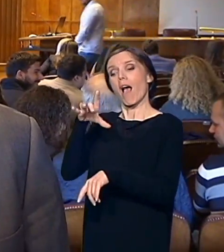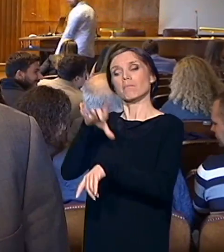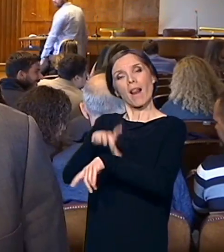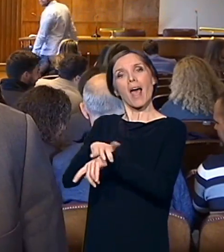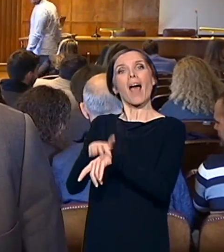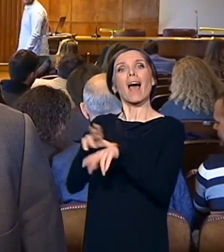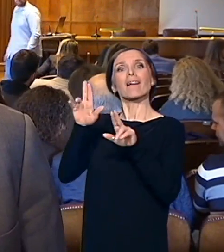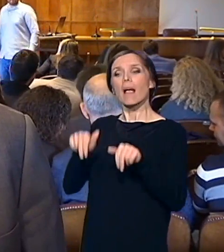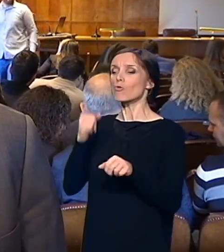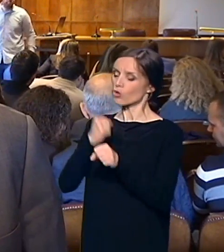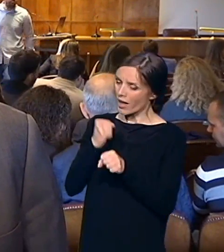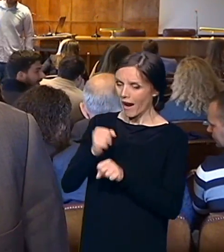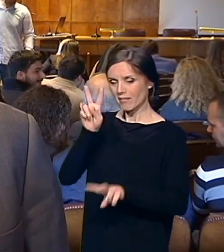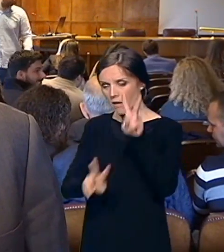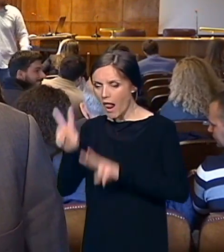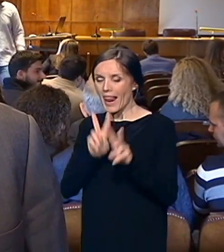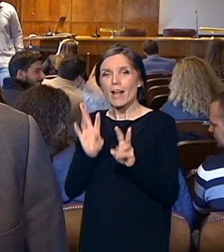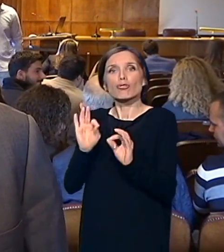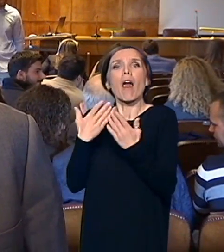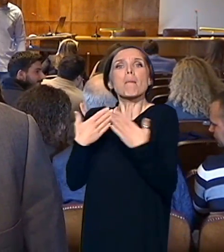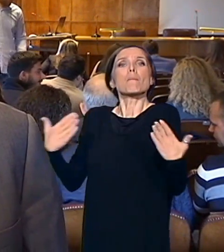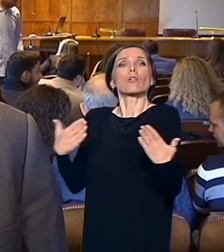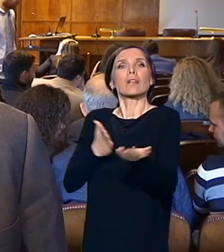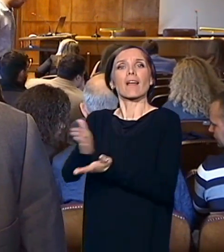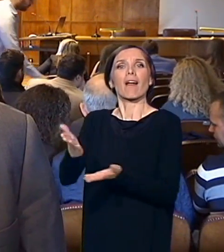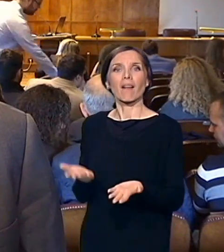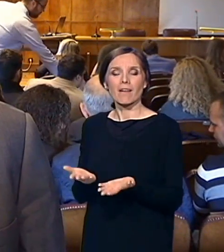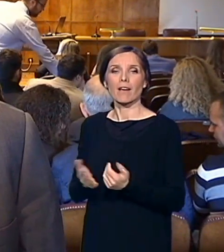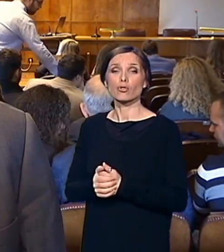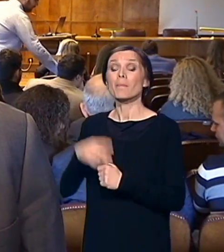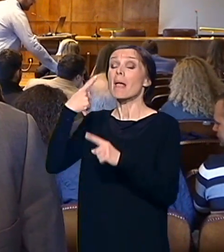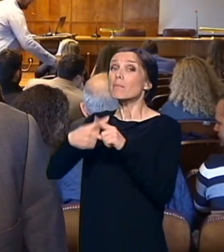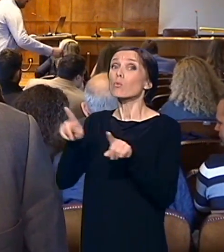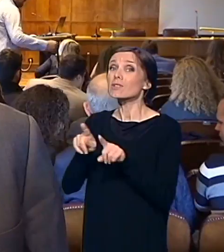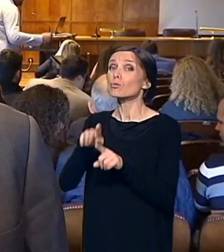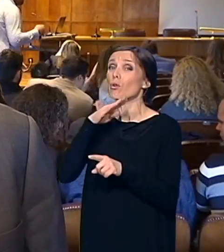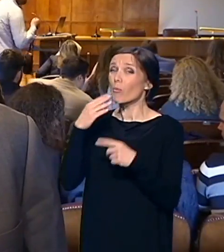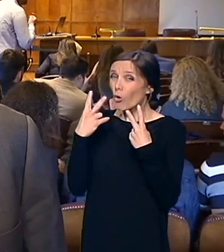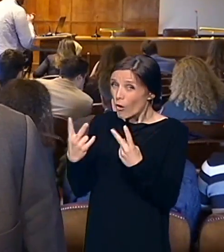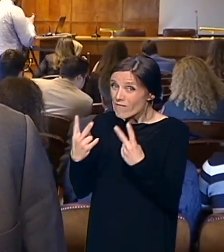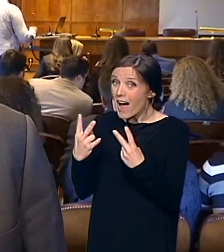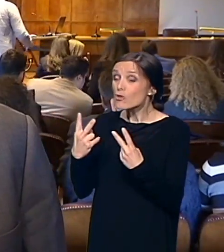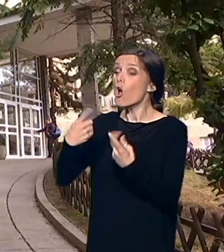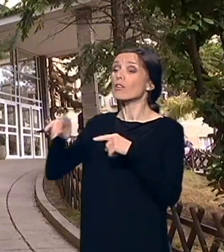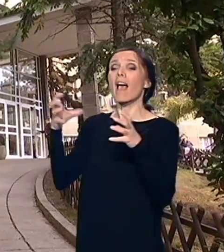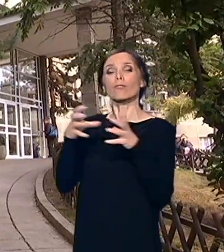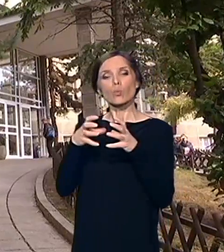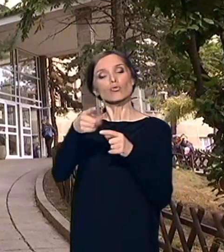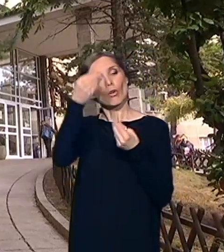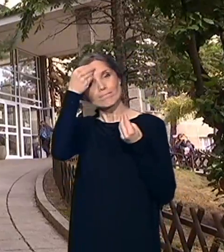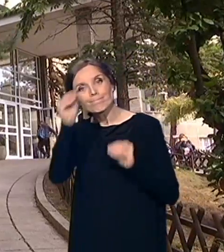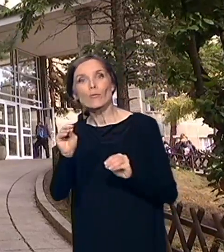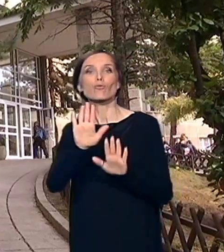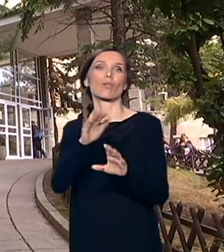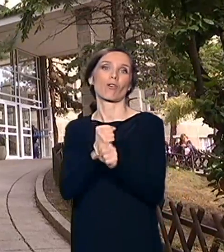da leče na savremeni način. I konačno ono što isto tako vrlo važno je to da budu društveno cenjena profesija. Lekari